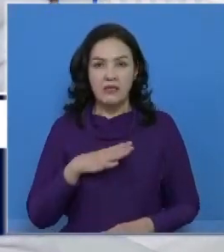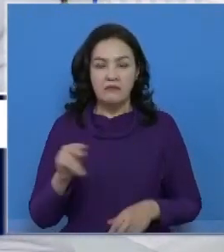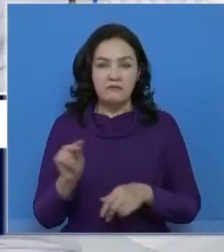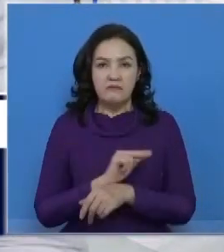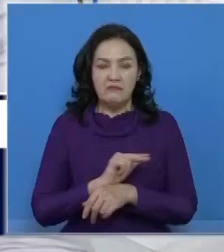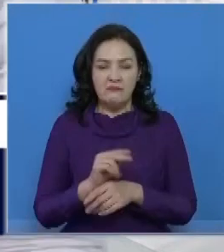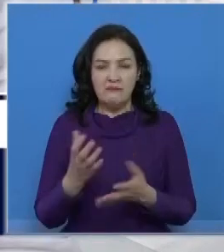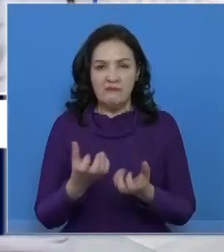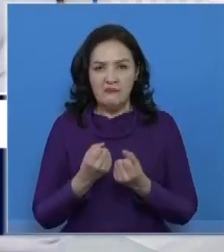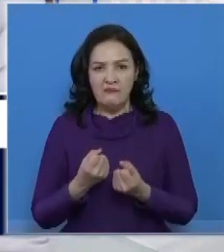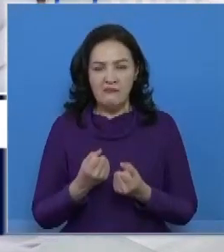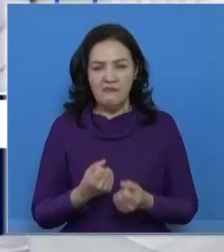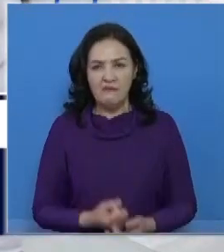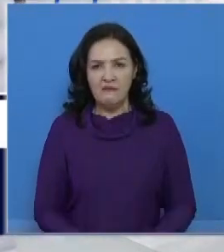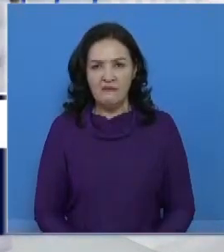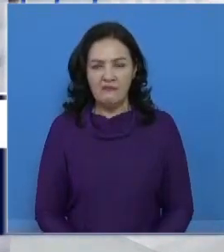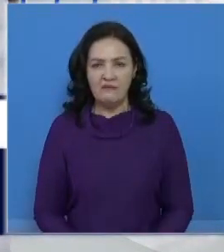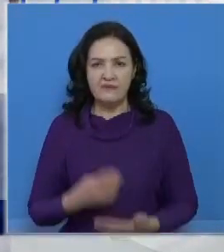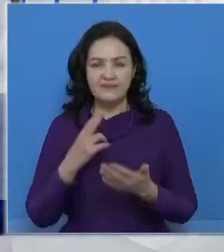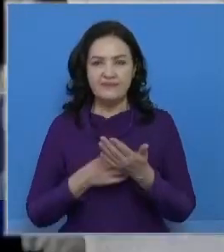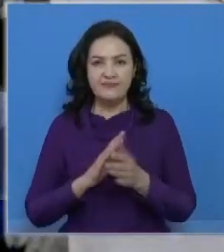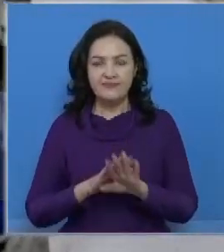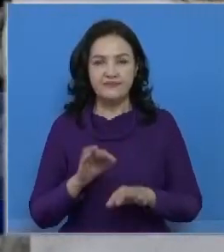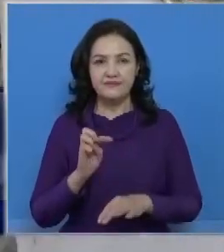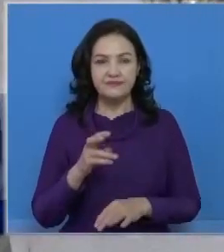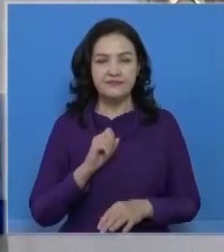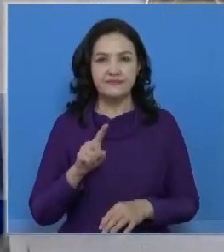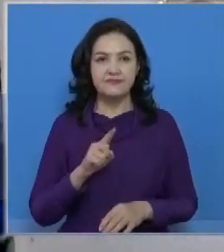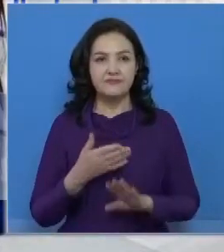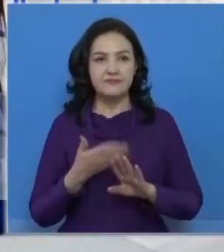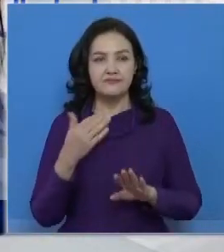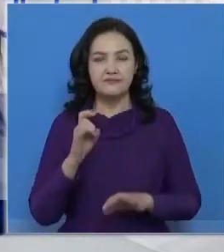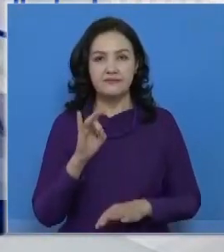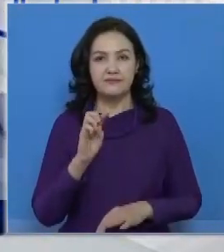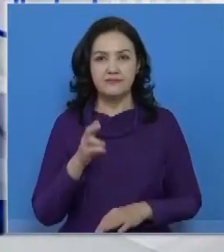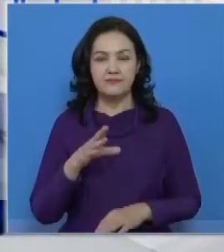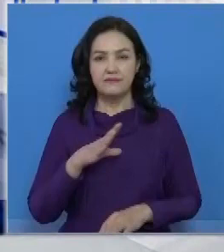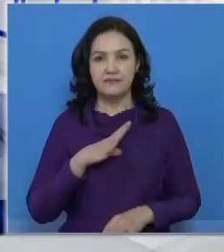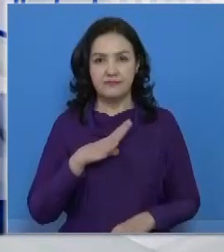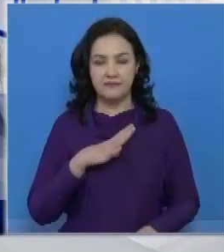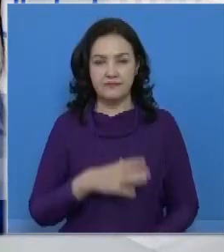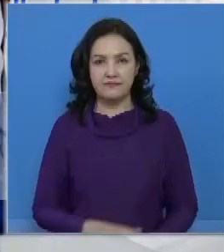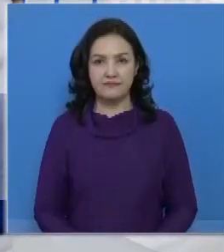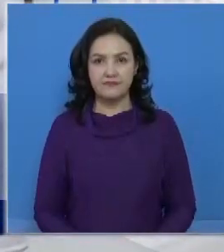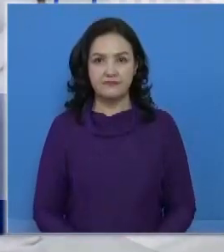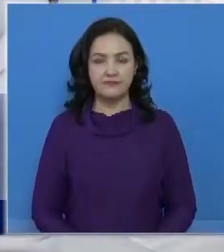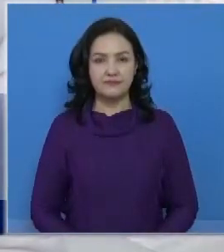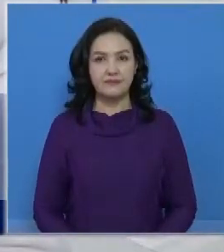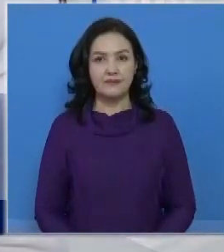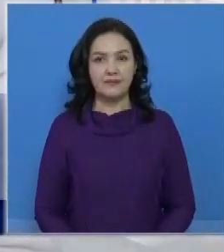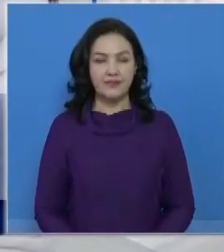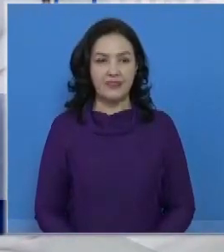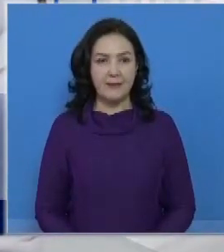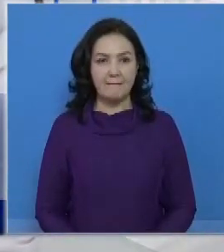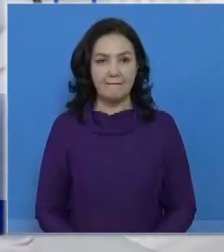благополучно обнаружены не подтвердились Привет раки были А сам рака Я была с какого